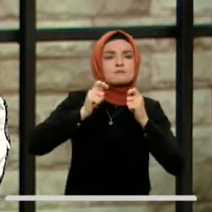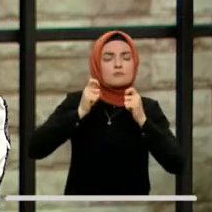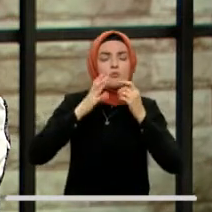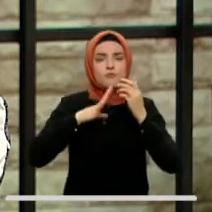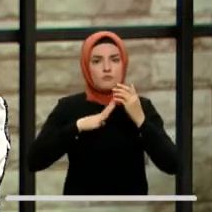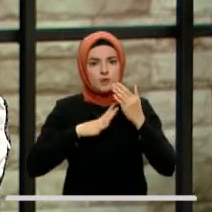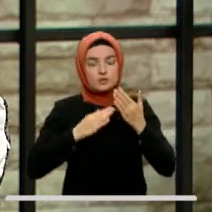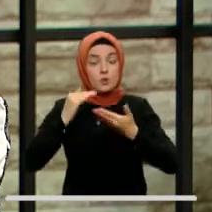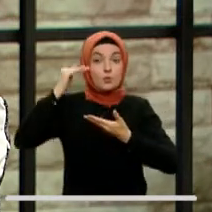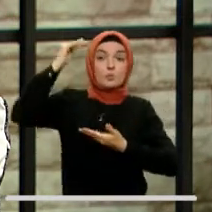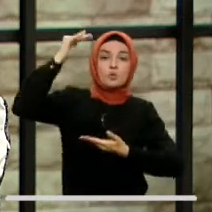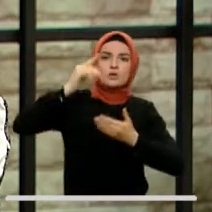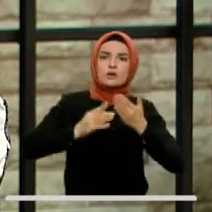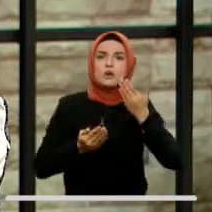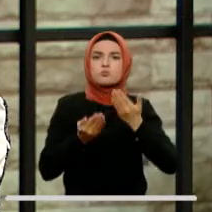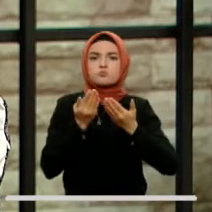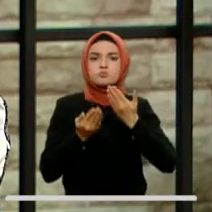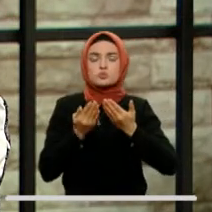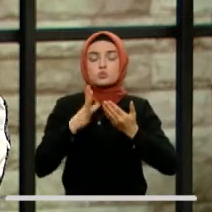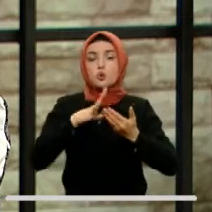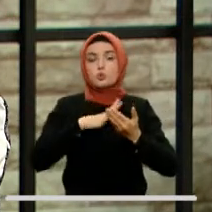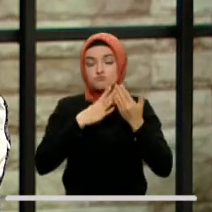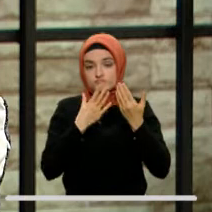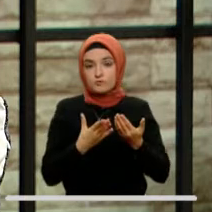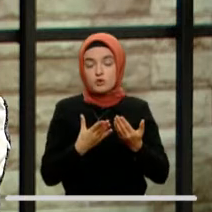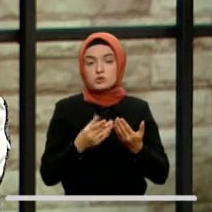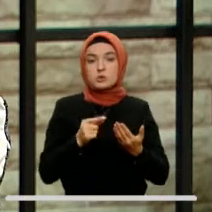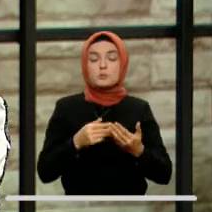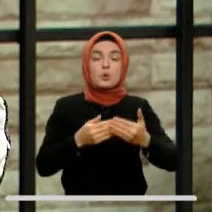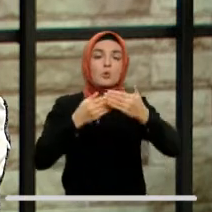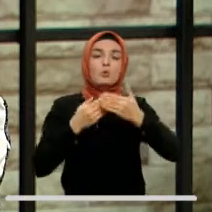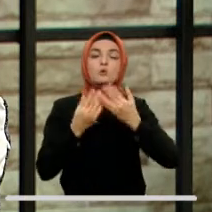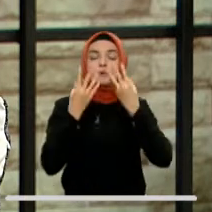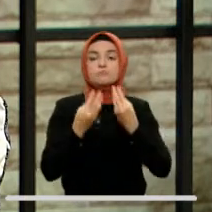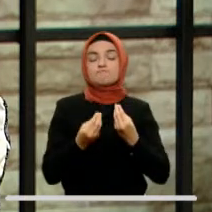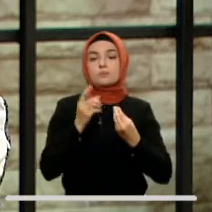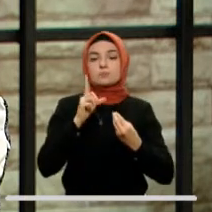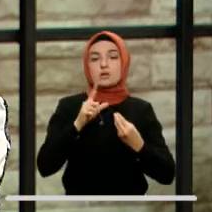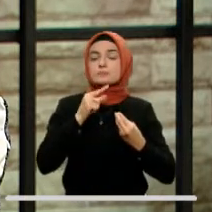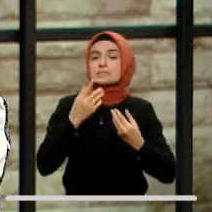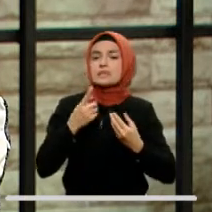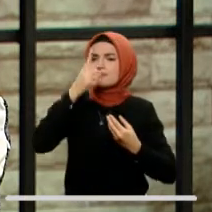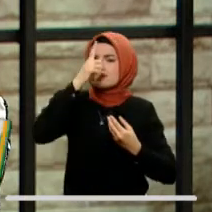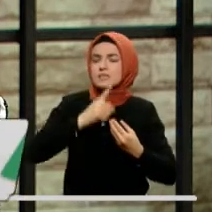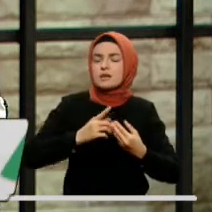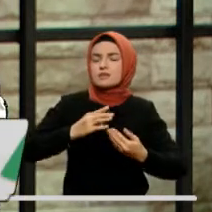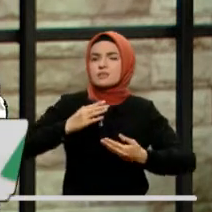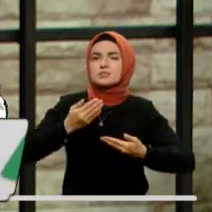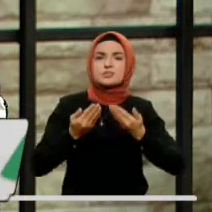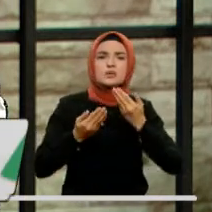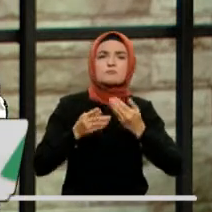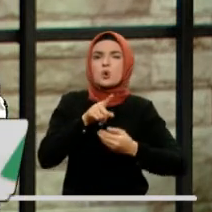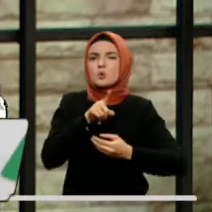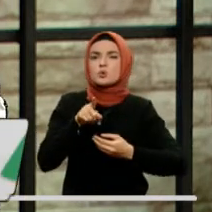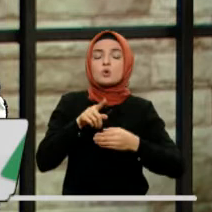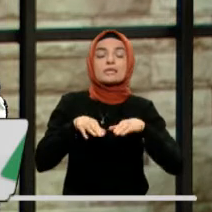kilosunda fazlalıklar fark ediyorsak o zaman mutlaka önlem almalıyız. Sadece kilo olarak bakamayız aslında. Yani mesela